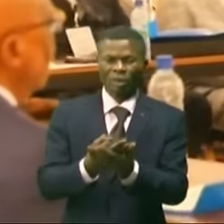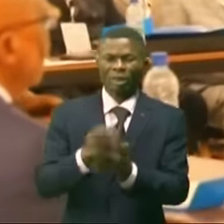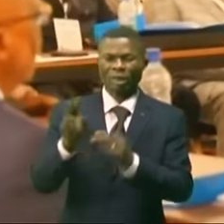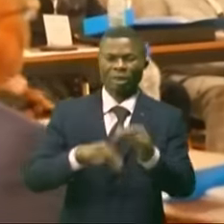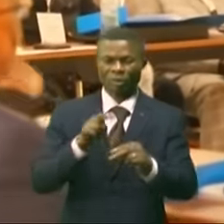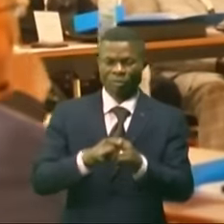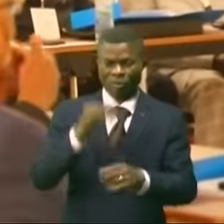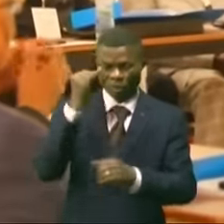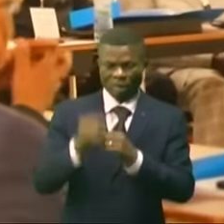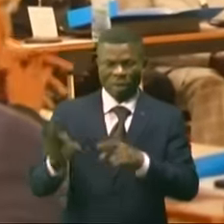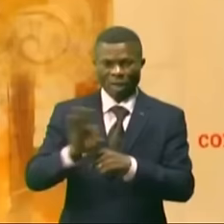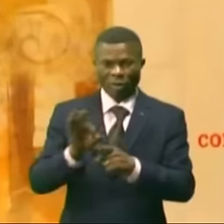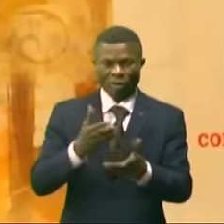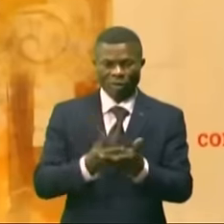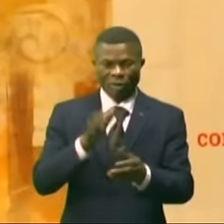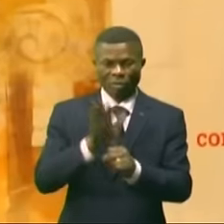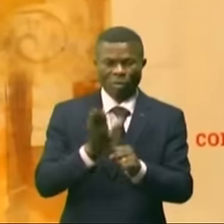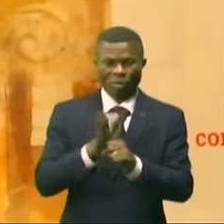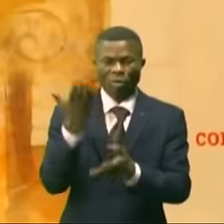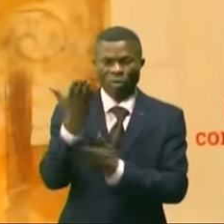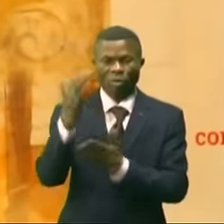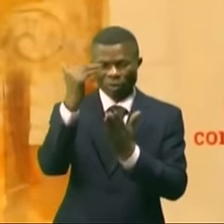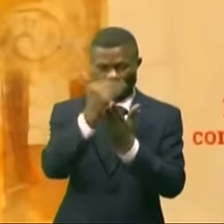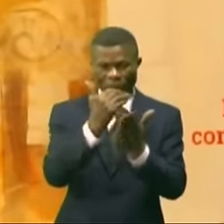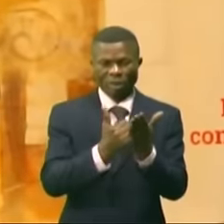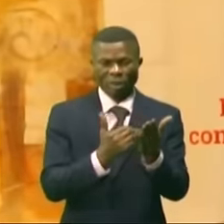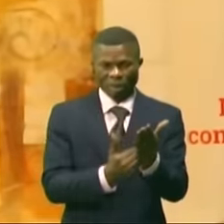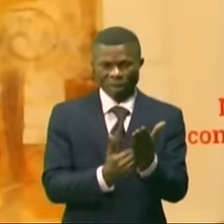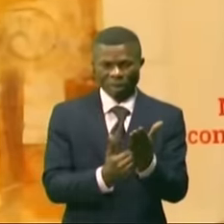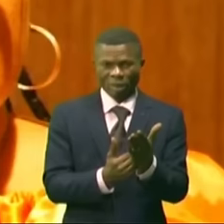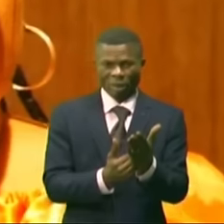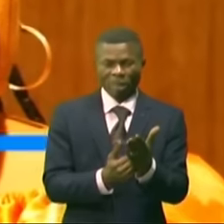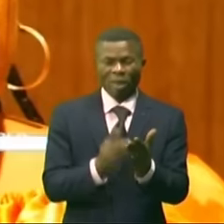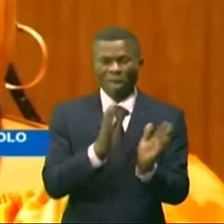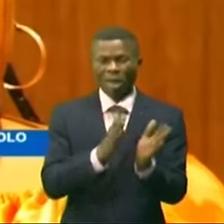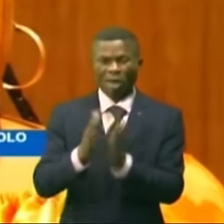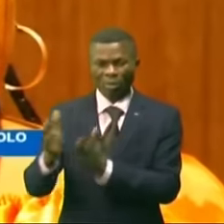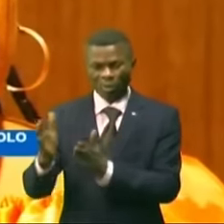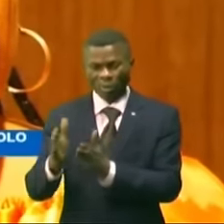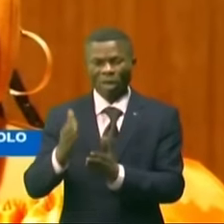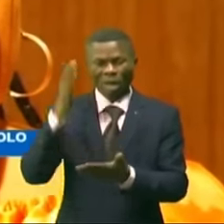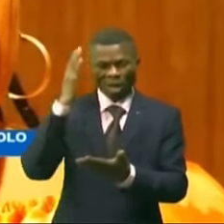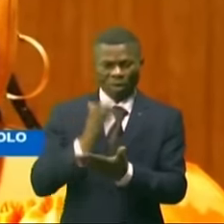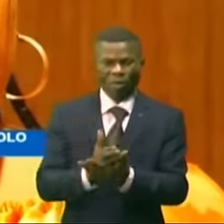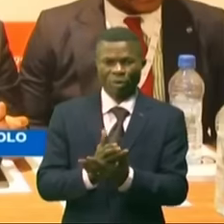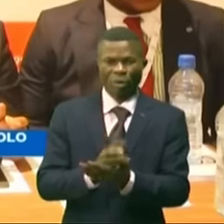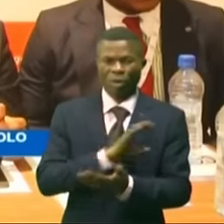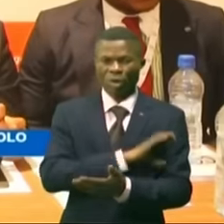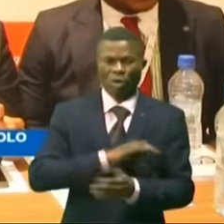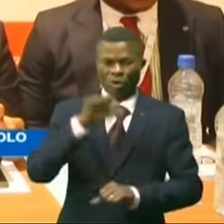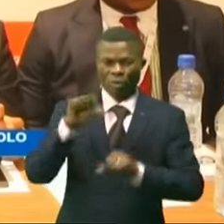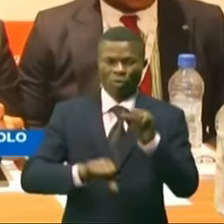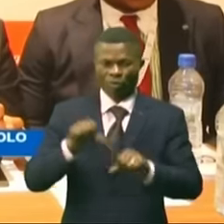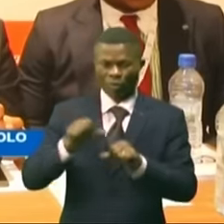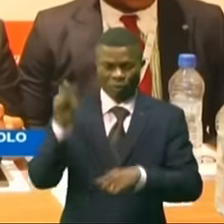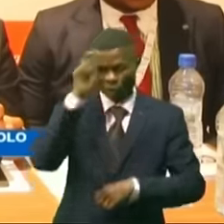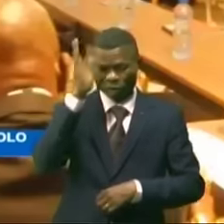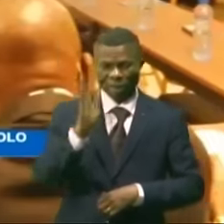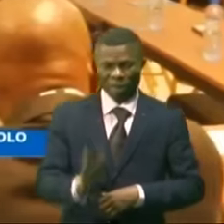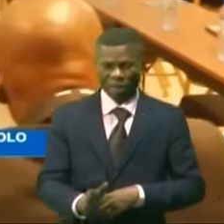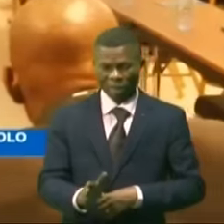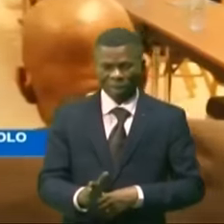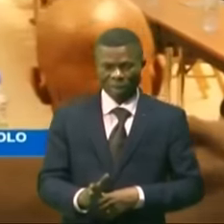TME de ces assises plusieurs recommandations seront formulé visant toutes à éradiquer le financement du terrorisme